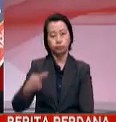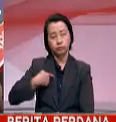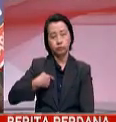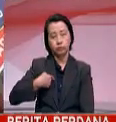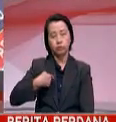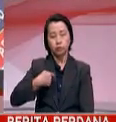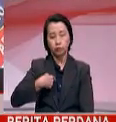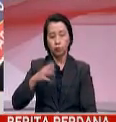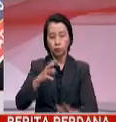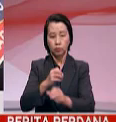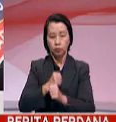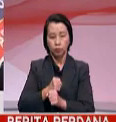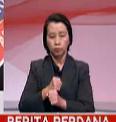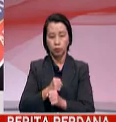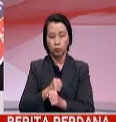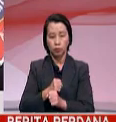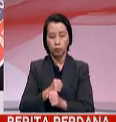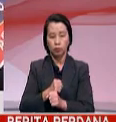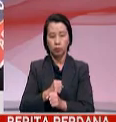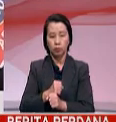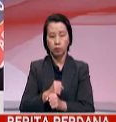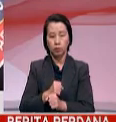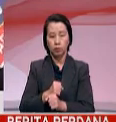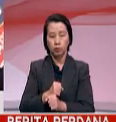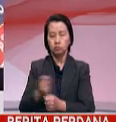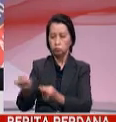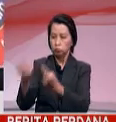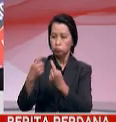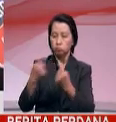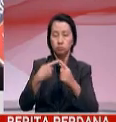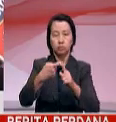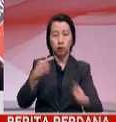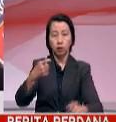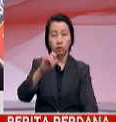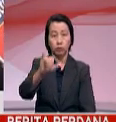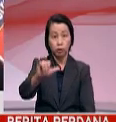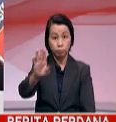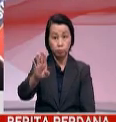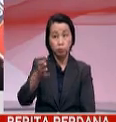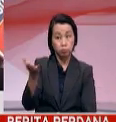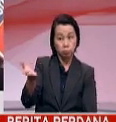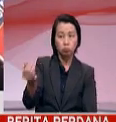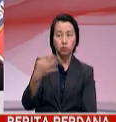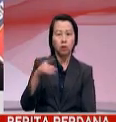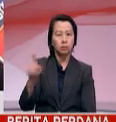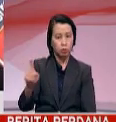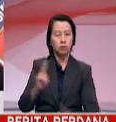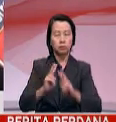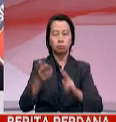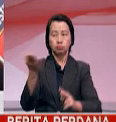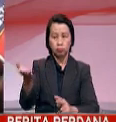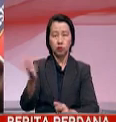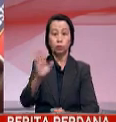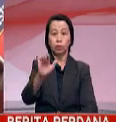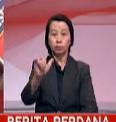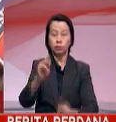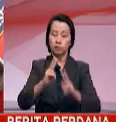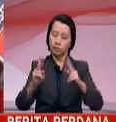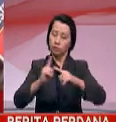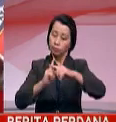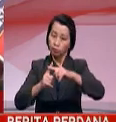Saya dapat feedback daripada YB sendiri bahawa beliau sangat positif tentang